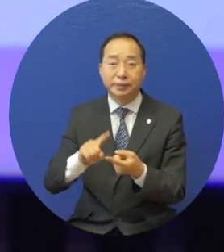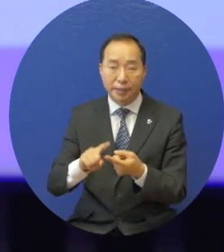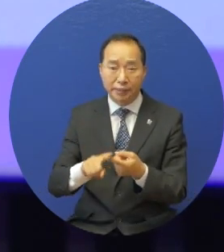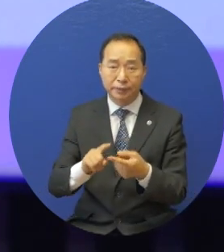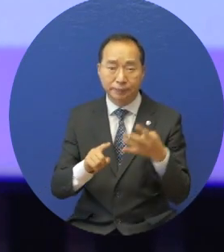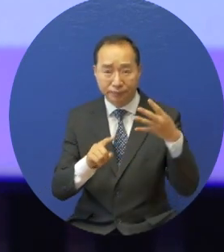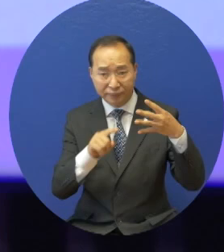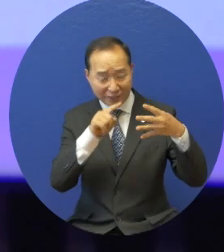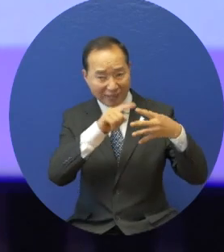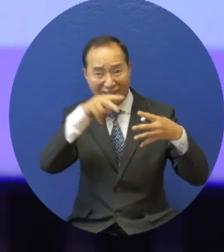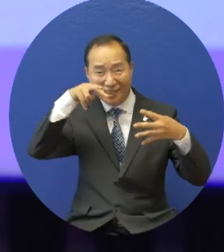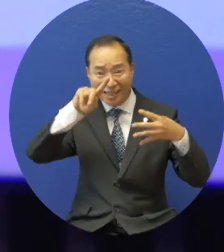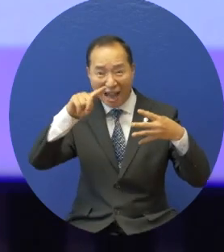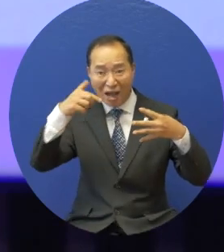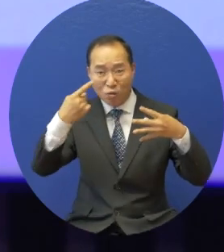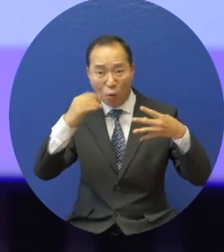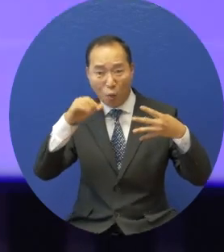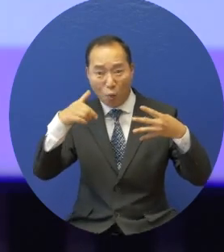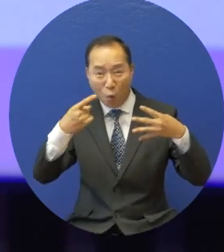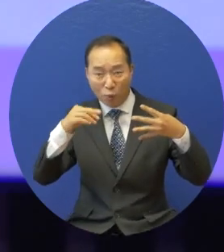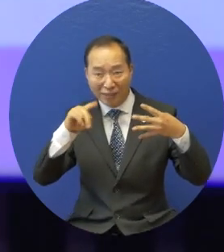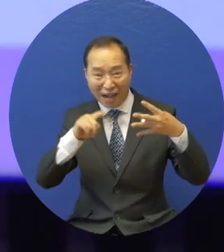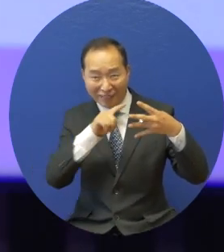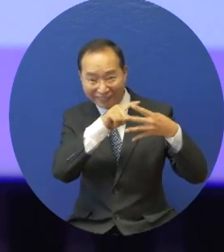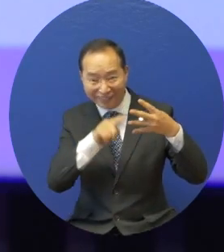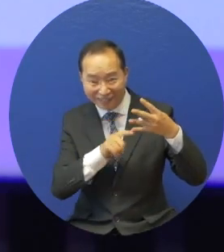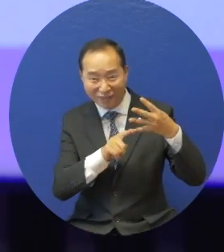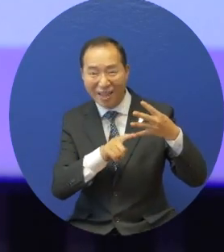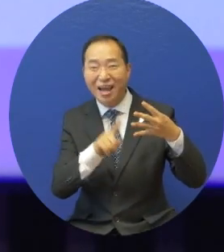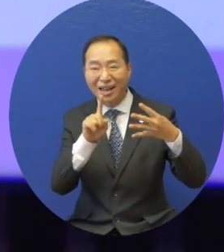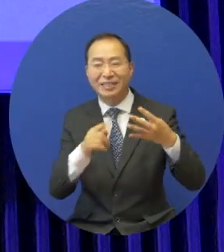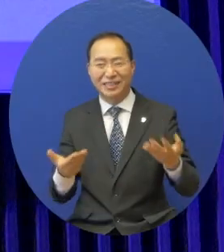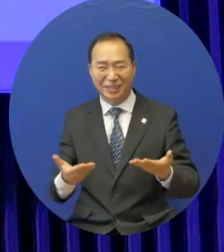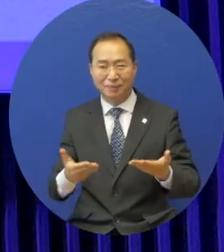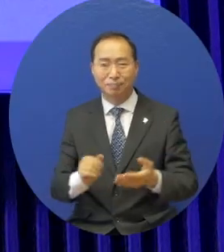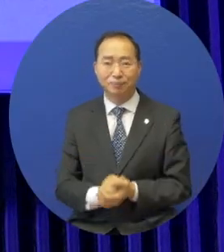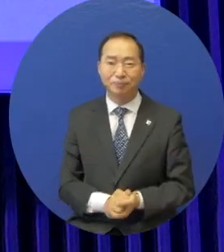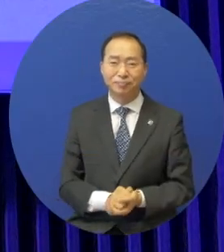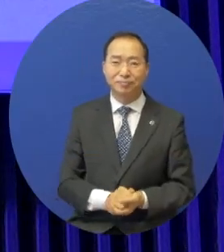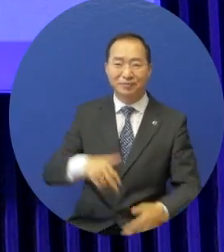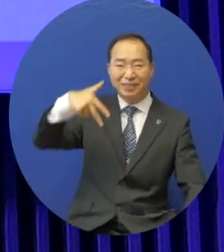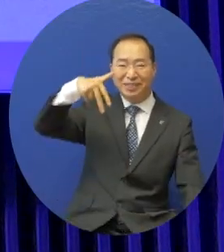부분에 대해서는 제가 한 직업을 좀 소개해드릴게요.